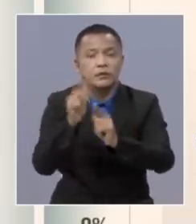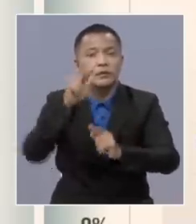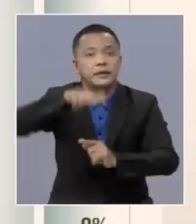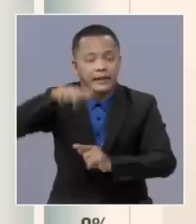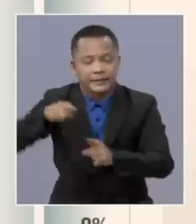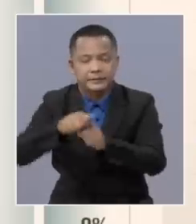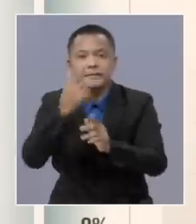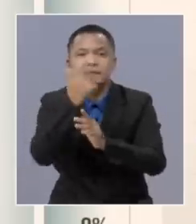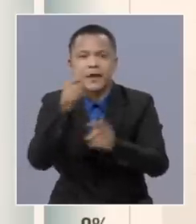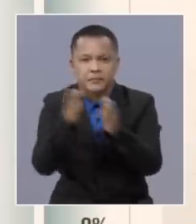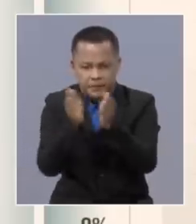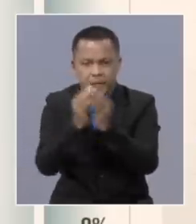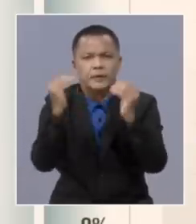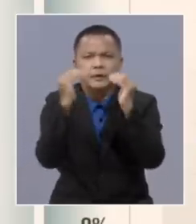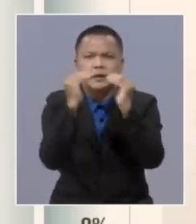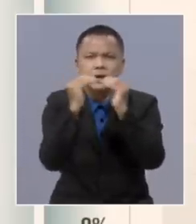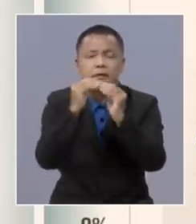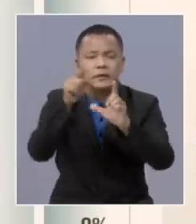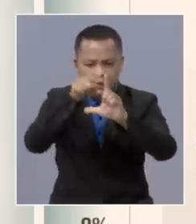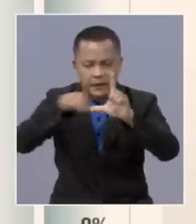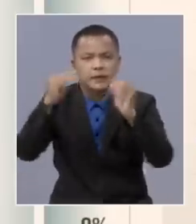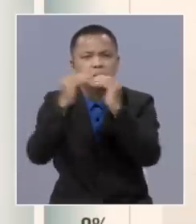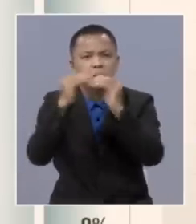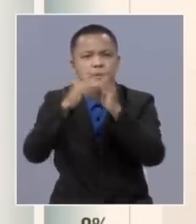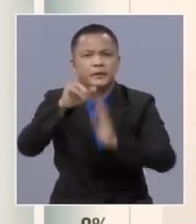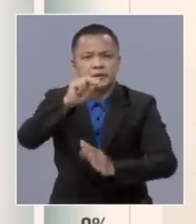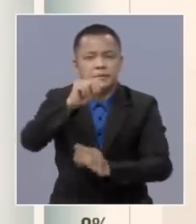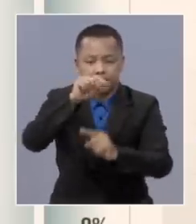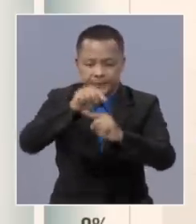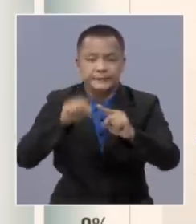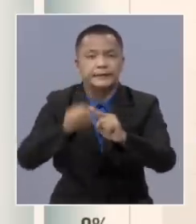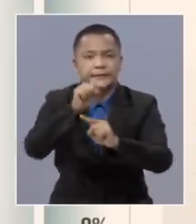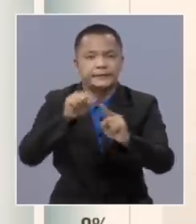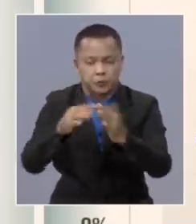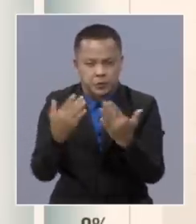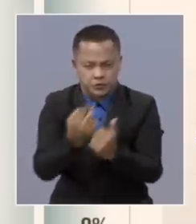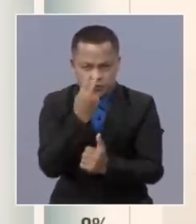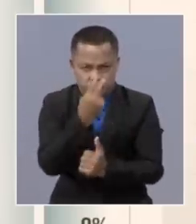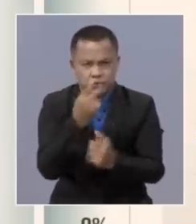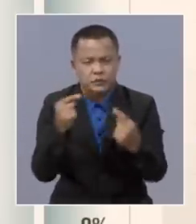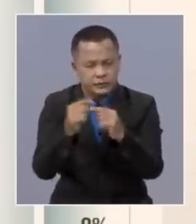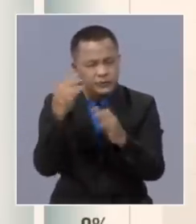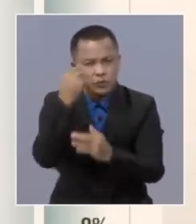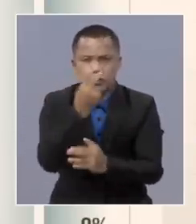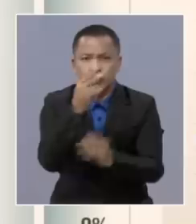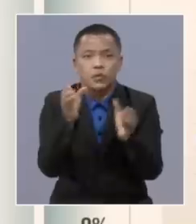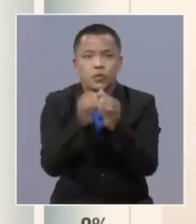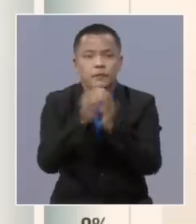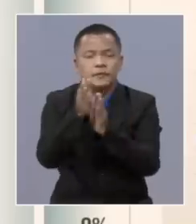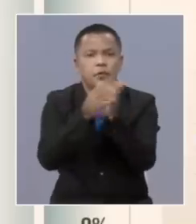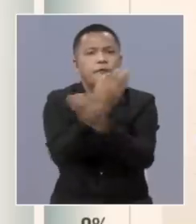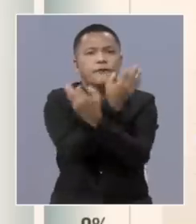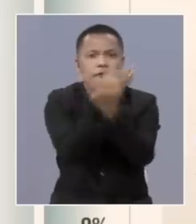แดงก็คะแนนจะเท่าๆกับก้าวไกลนี่แหละอยู่ประมาณ 30% กว่าๆผมก็เลยมองว่าจริงๆถ้าดูในฝ่ายเ